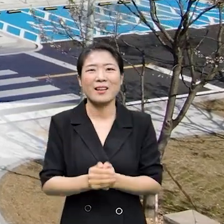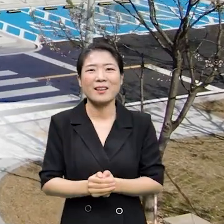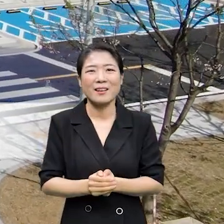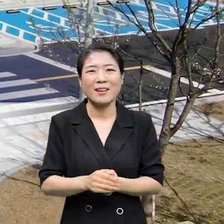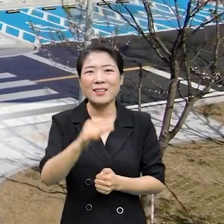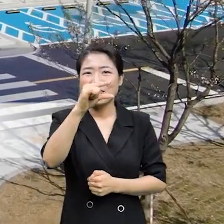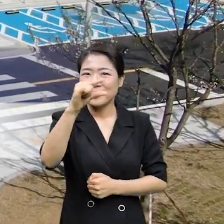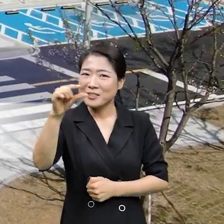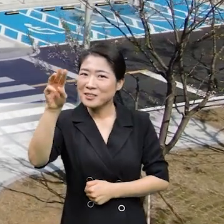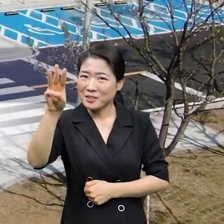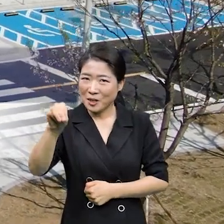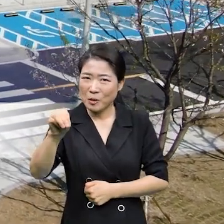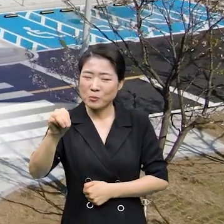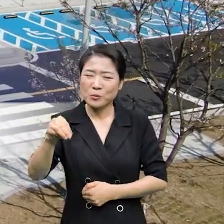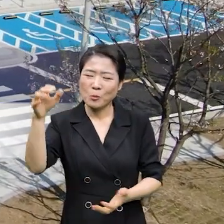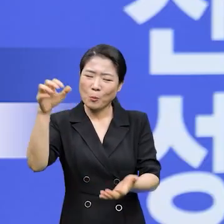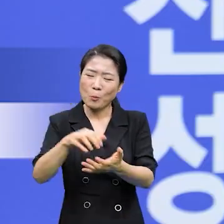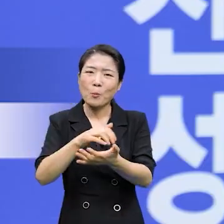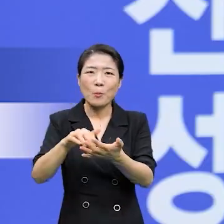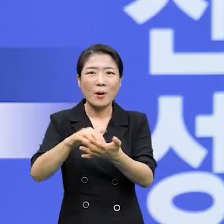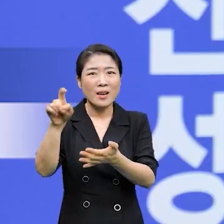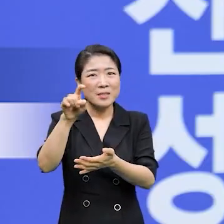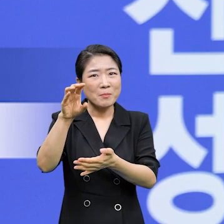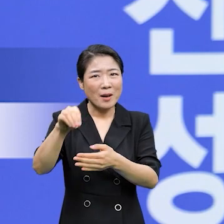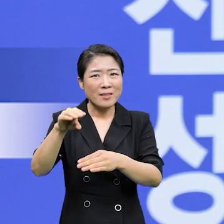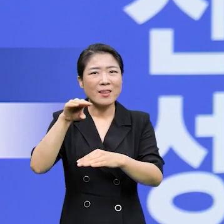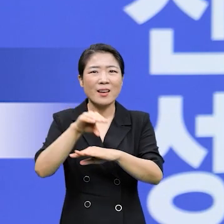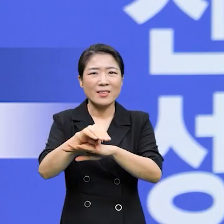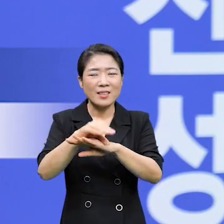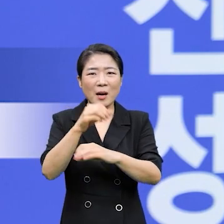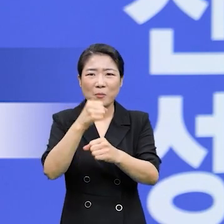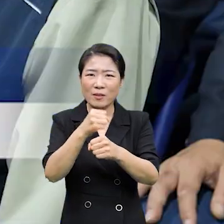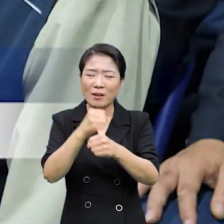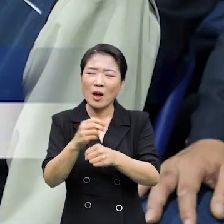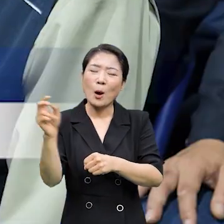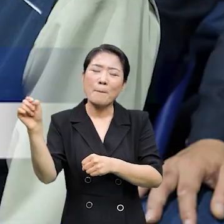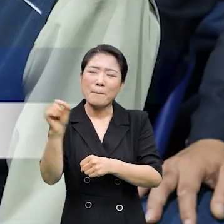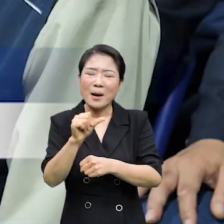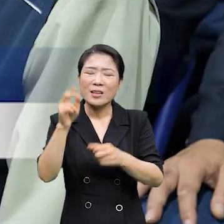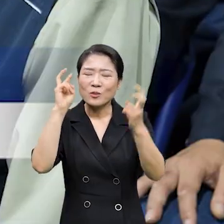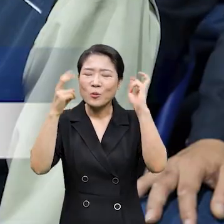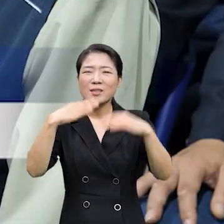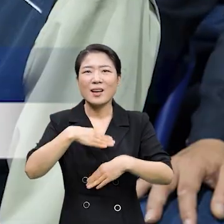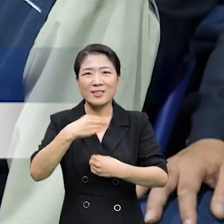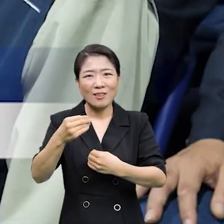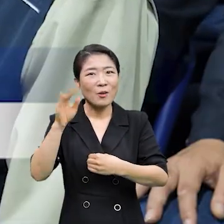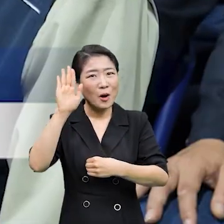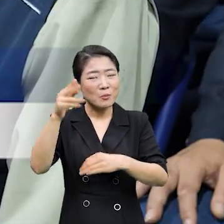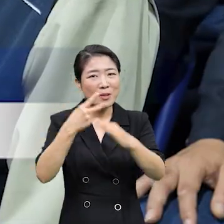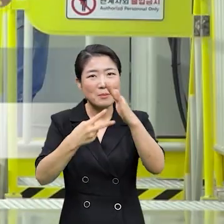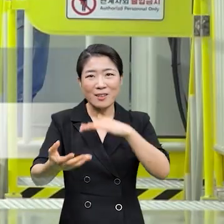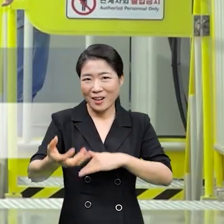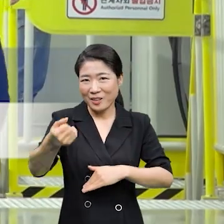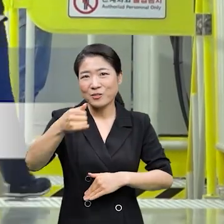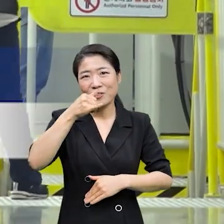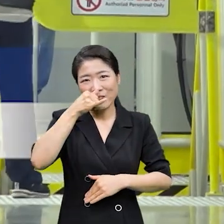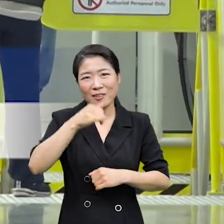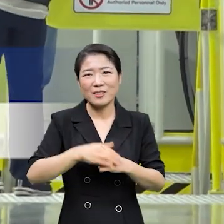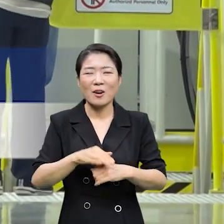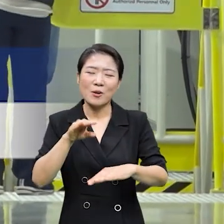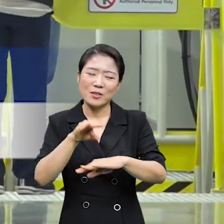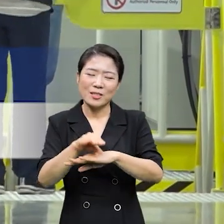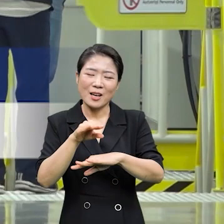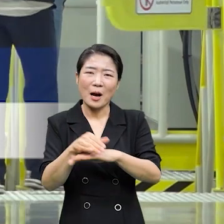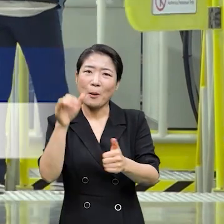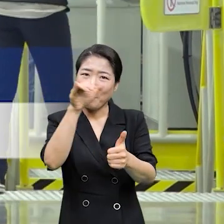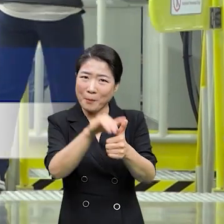글로벌 모터스가 누적 생산 10만 대 돌파 등 빠른 회사 안정과 미래 비전을 확보할 수 있었던 것은 자동차